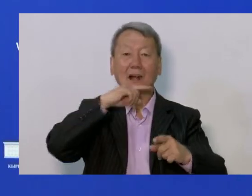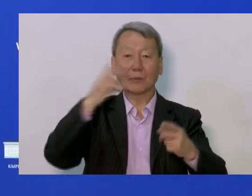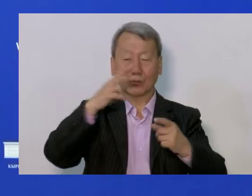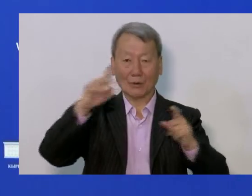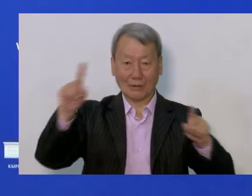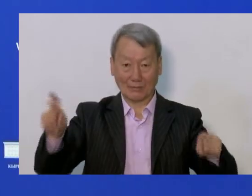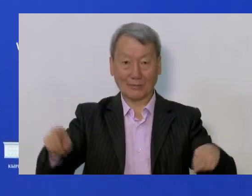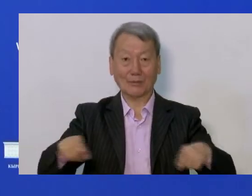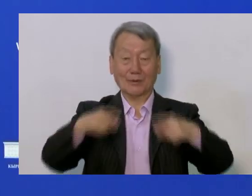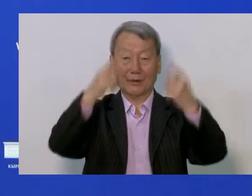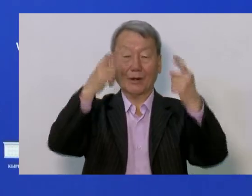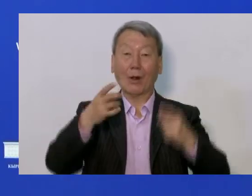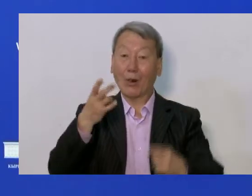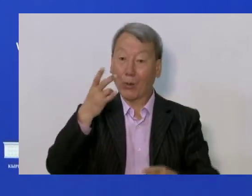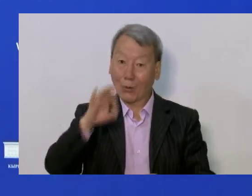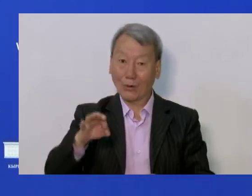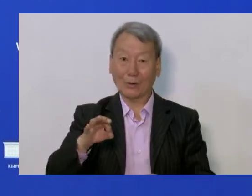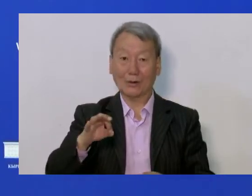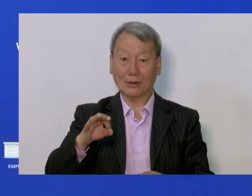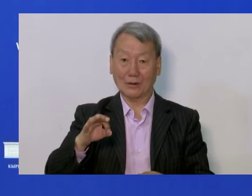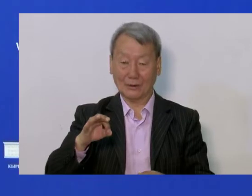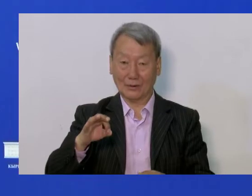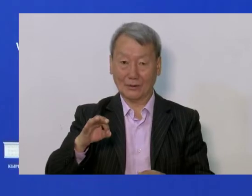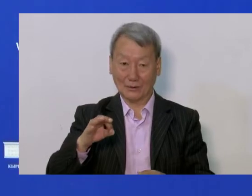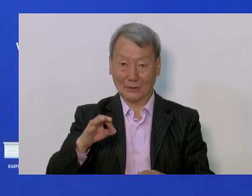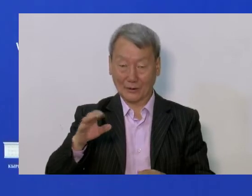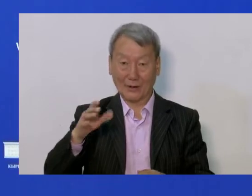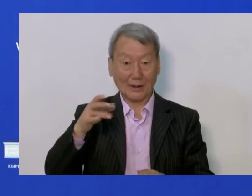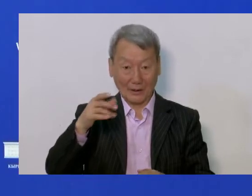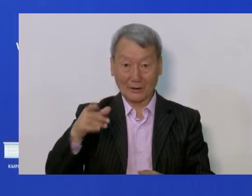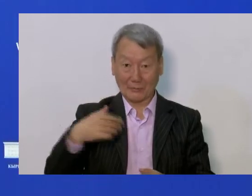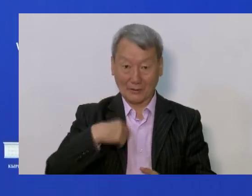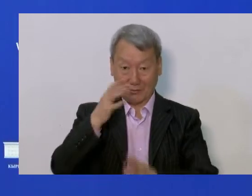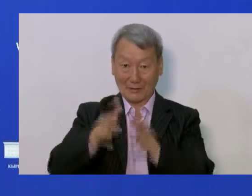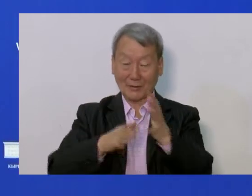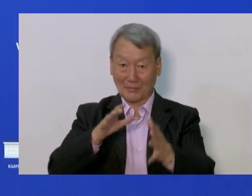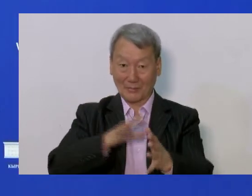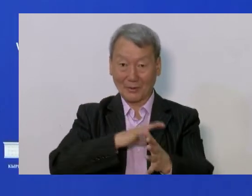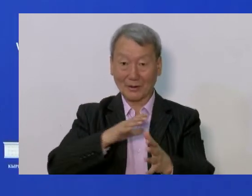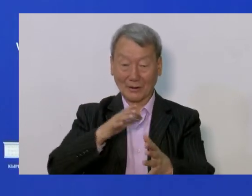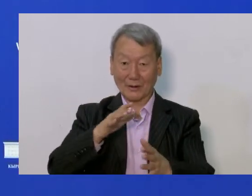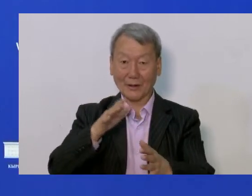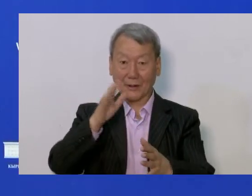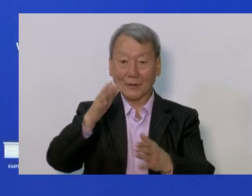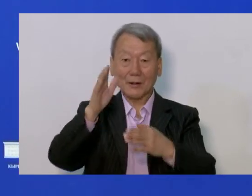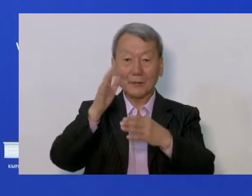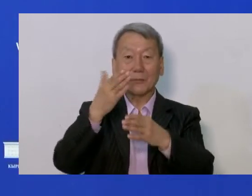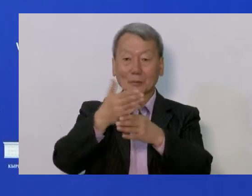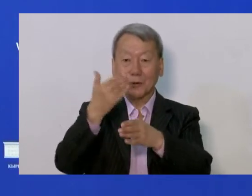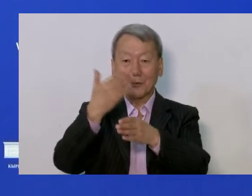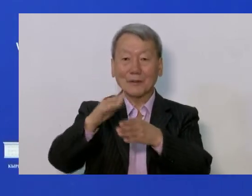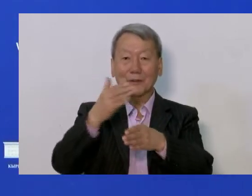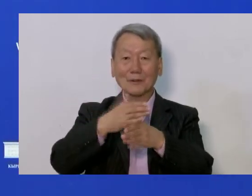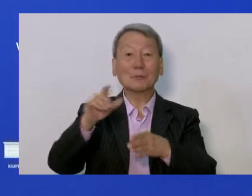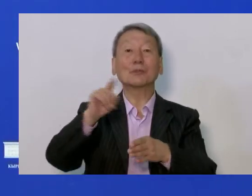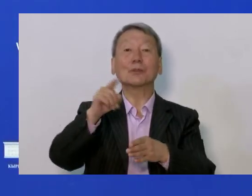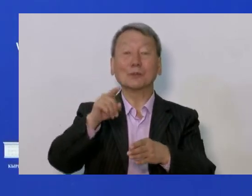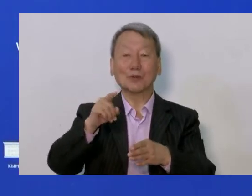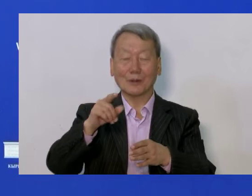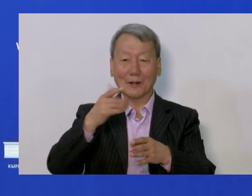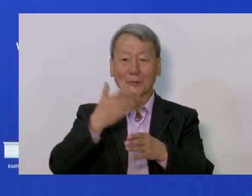возвратить в штатный режим, однако не зря это было поделено на несколько этапов, потому